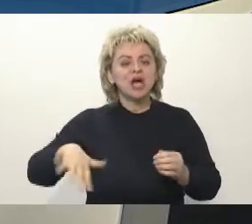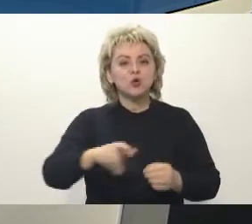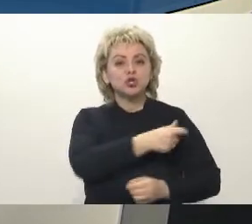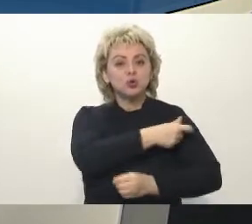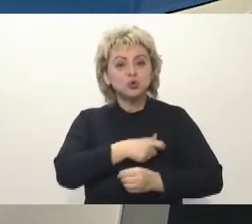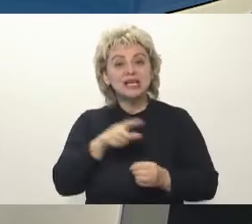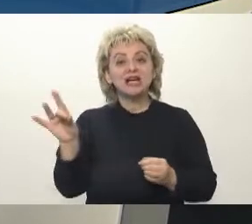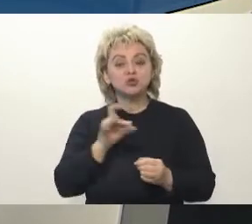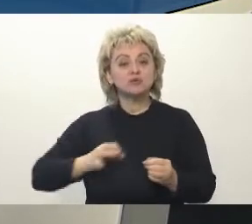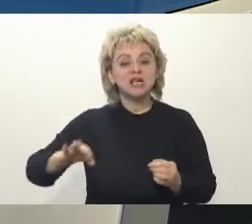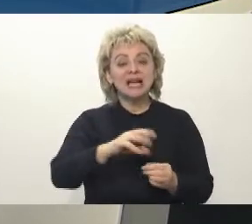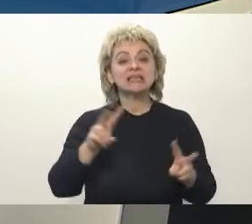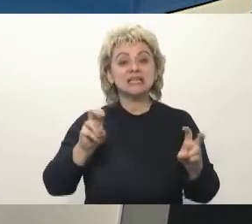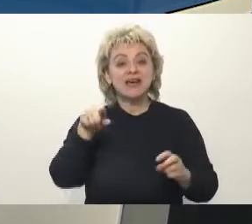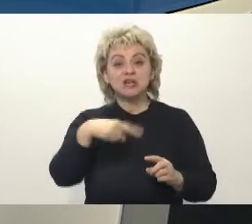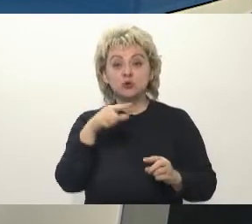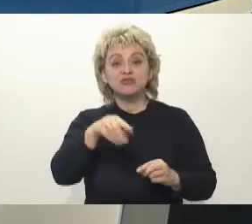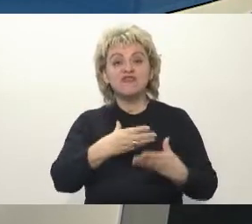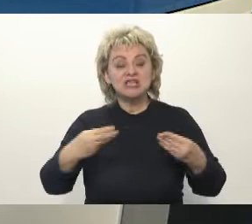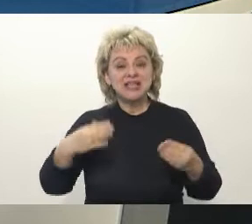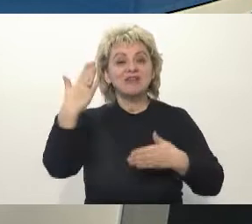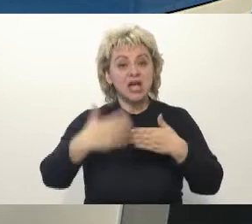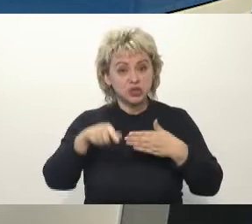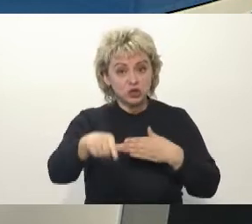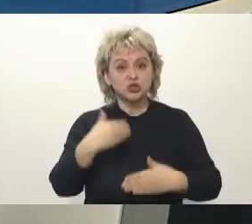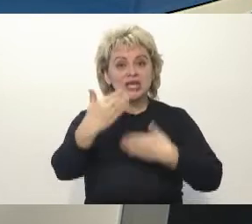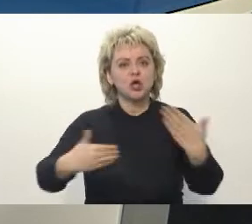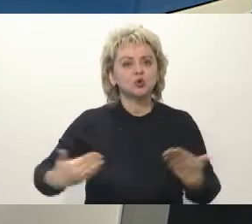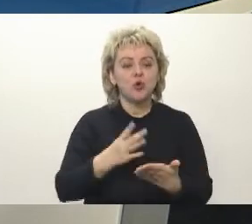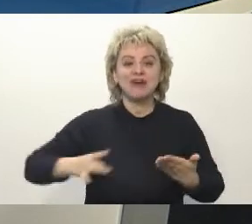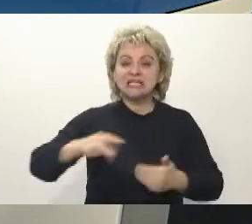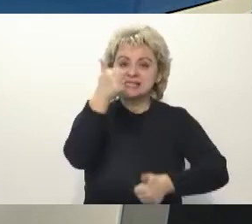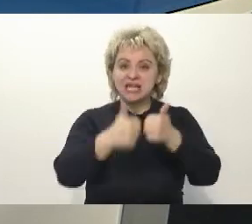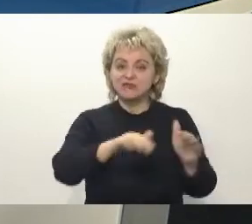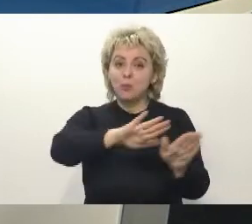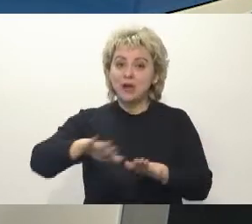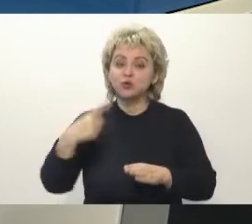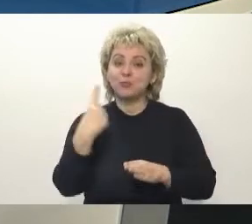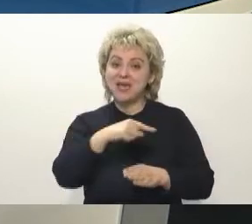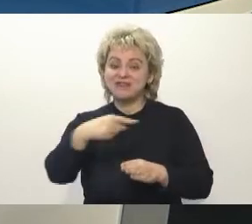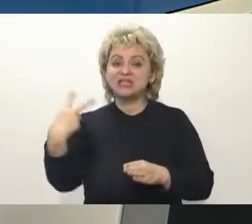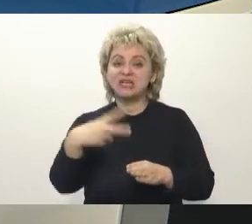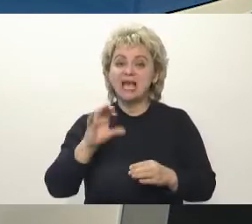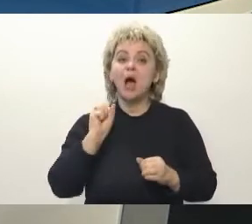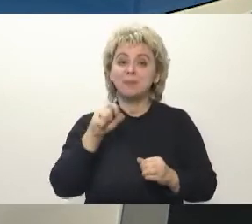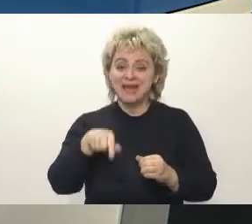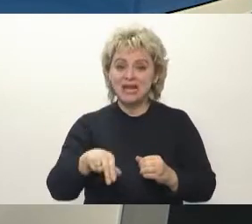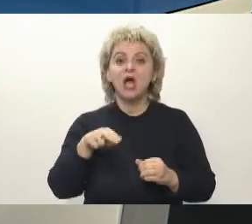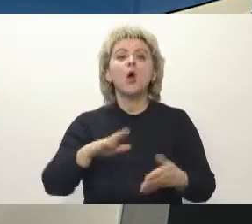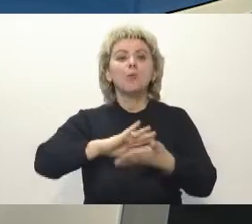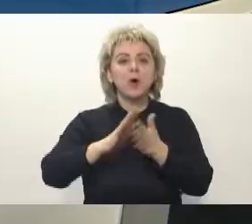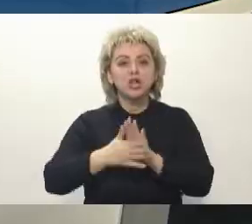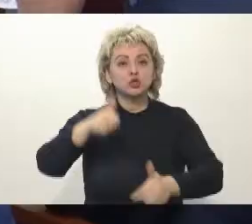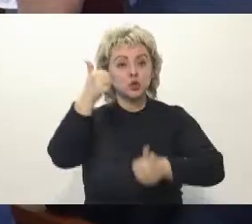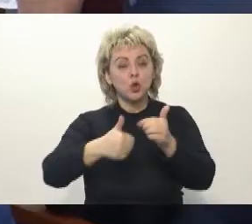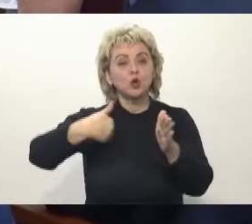народных дружинников Ростовской области назовут весной. Финальный этап нового регионального соревнования пройдет с 1 по 20 апреля. Положение